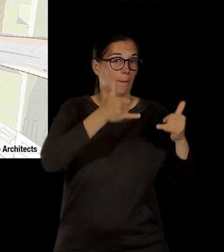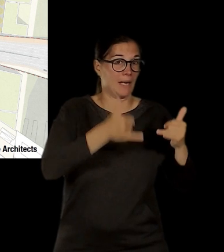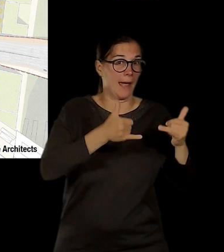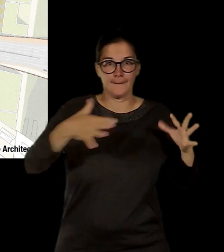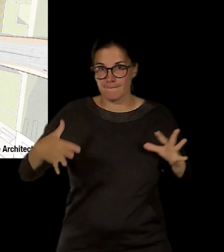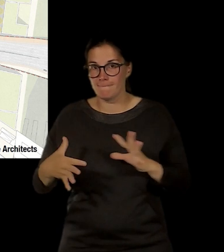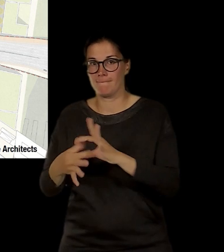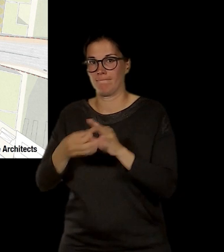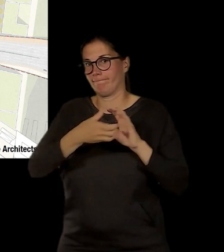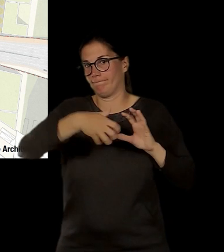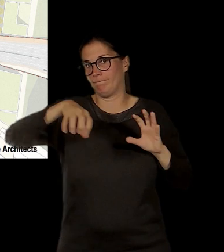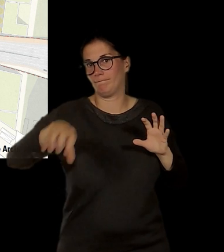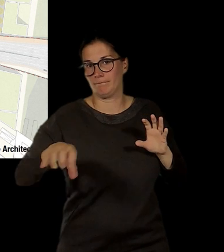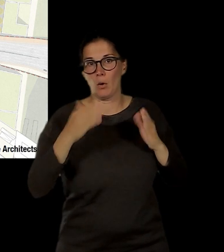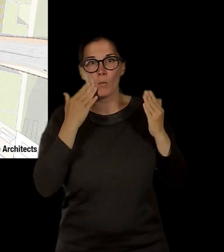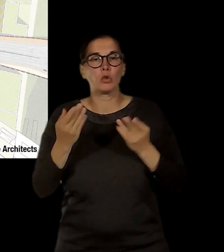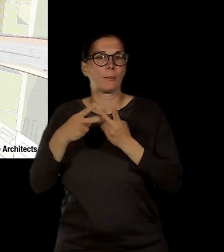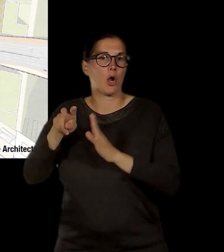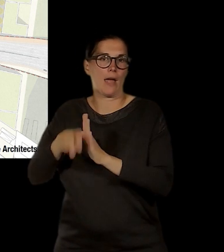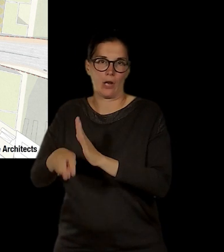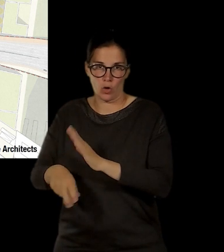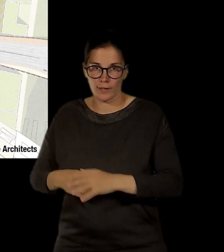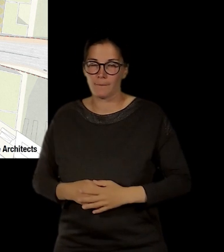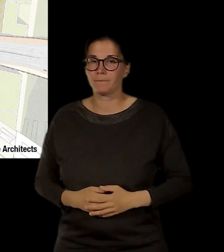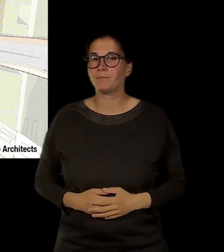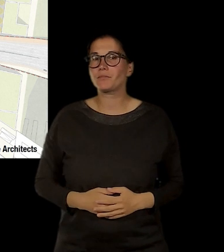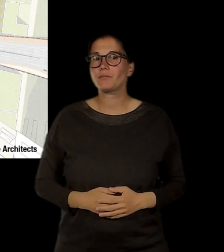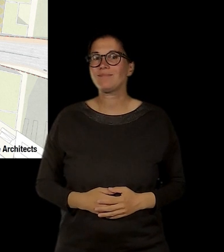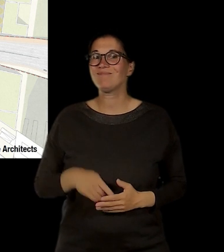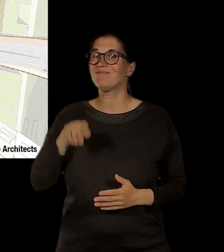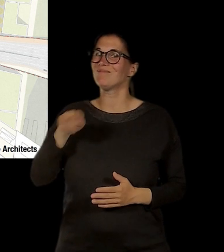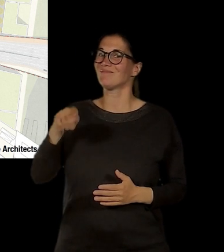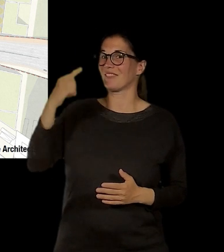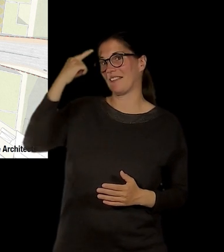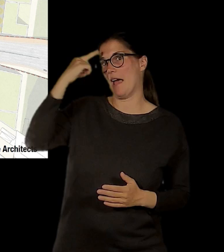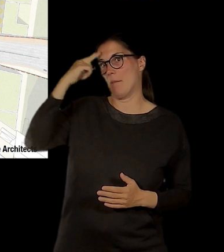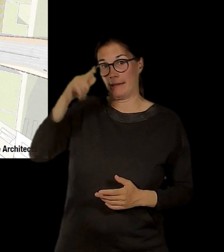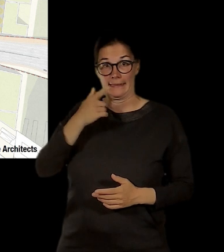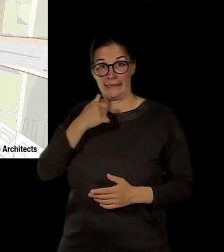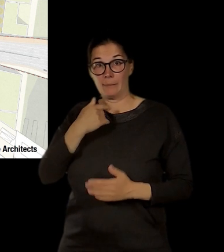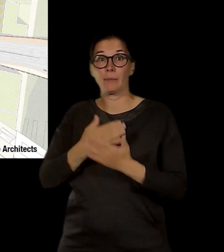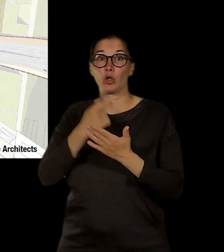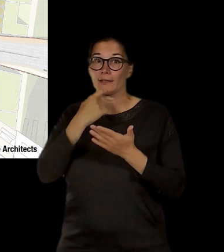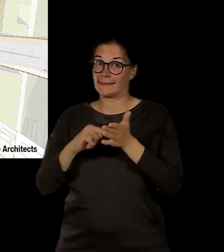A je to určitá vize, kterou zveřejňujeme proto, aby zůstala v těch